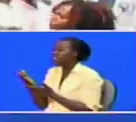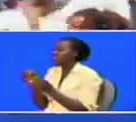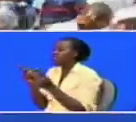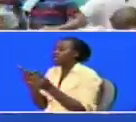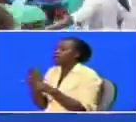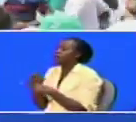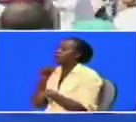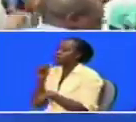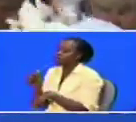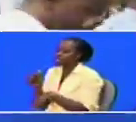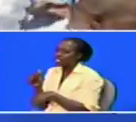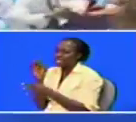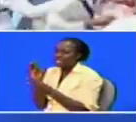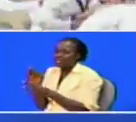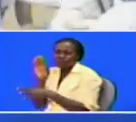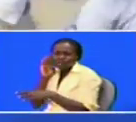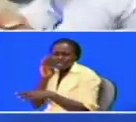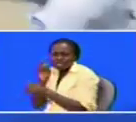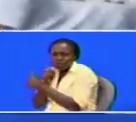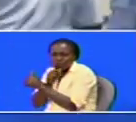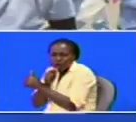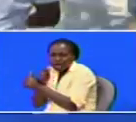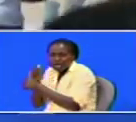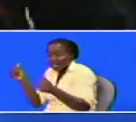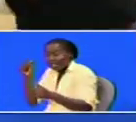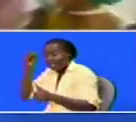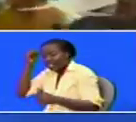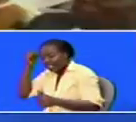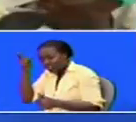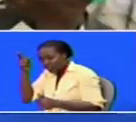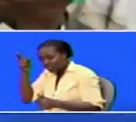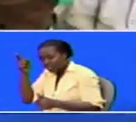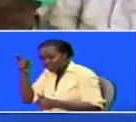sivyo. Ukisikiza kwa kina na kwa umakini, na hata jana tumemweleza